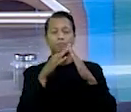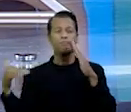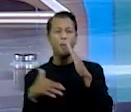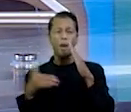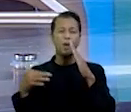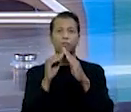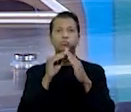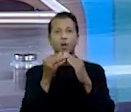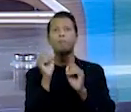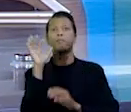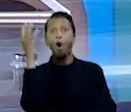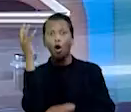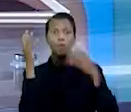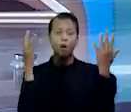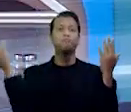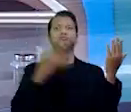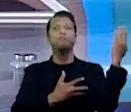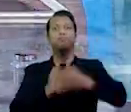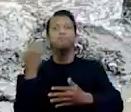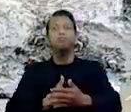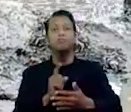yang terbawa arus banjir